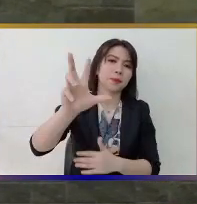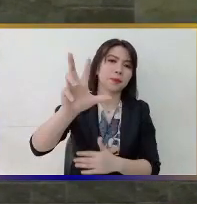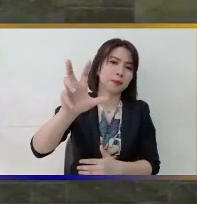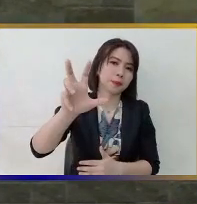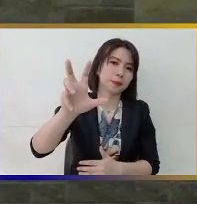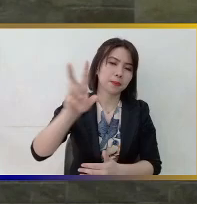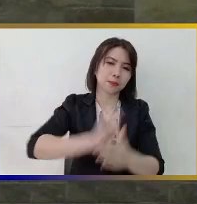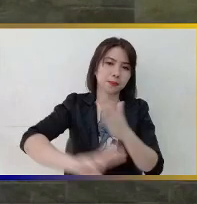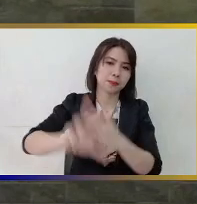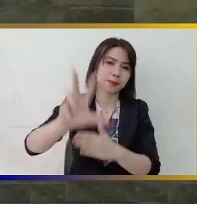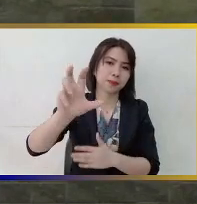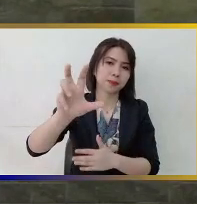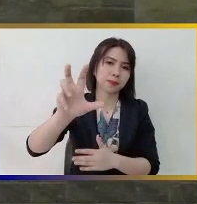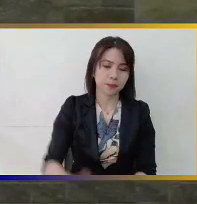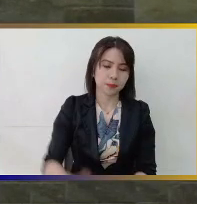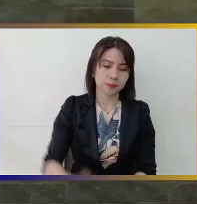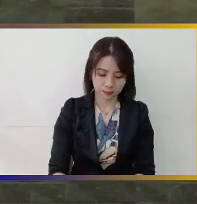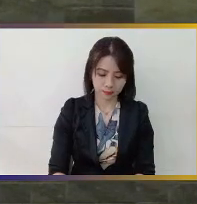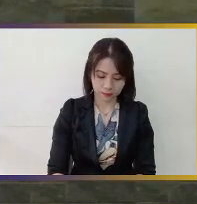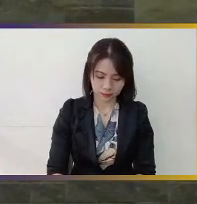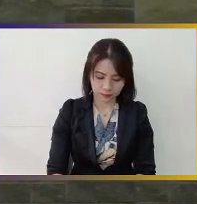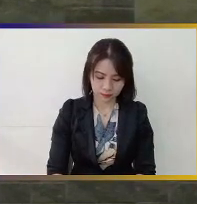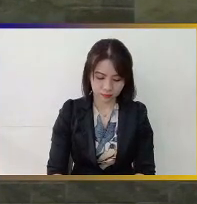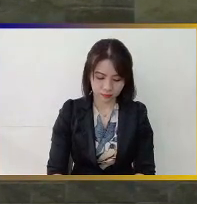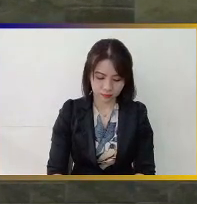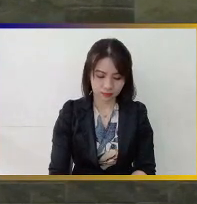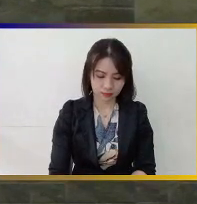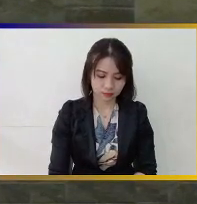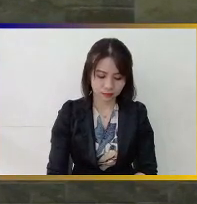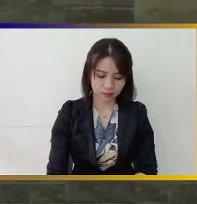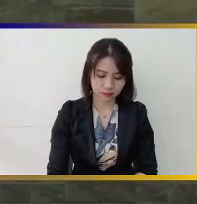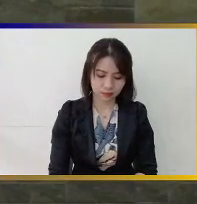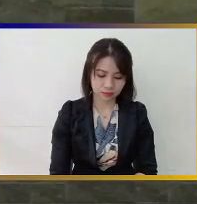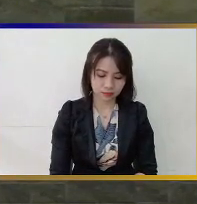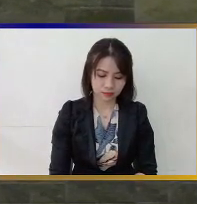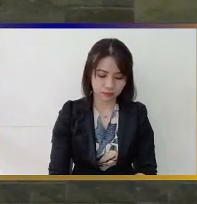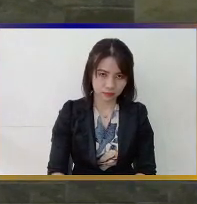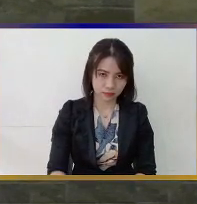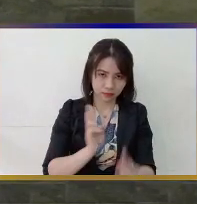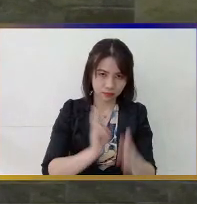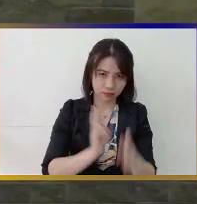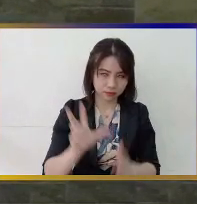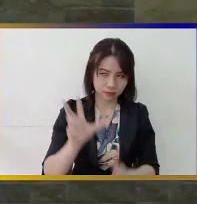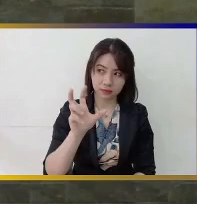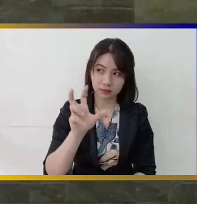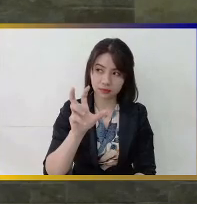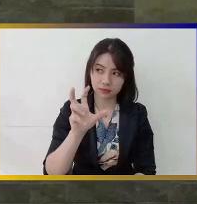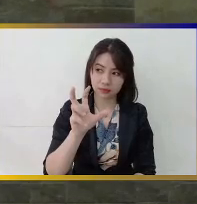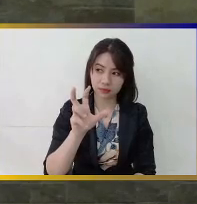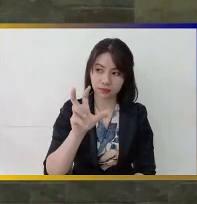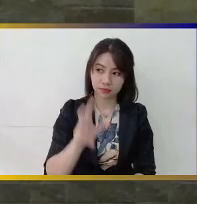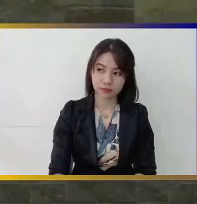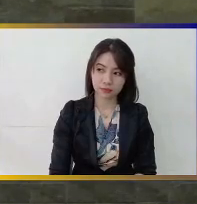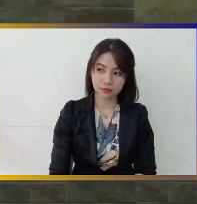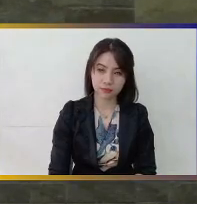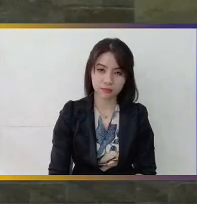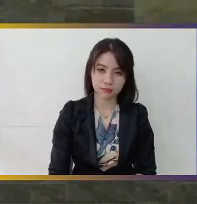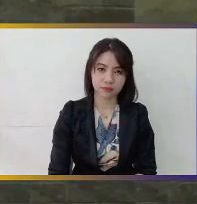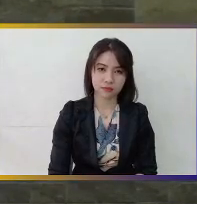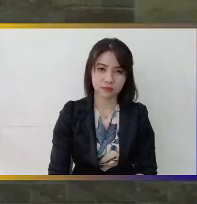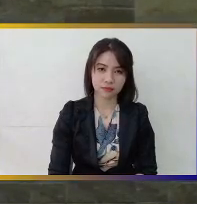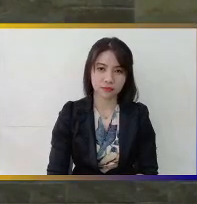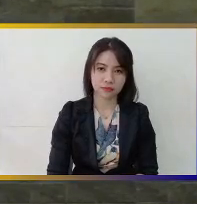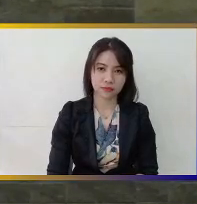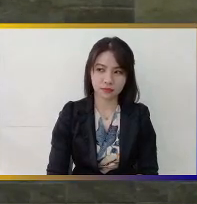laid his hands on her, and immediately she was made